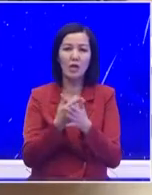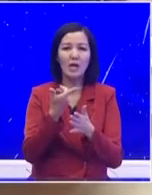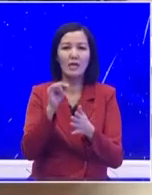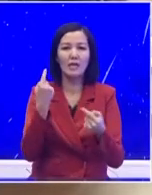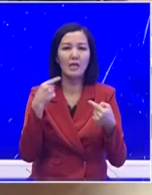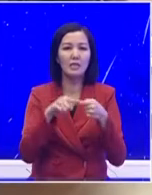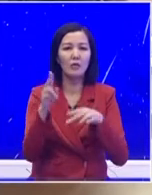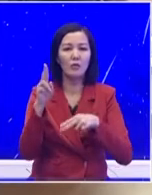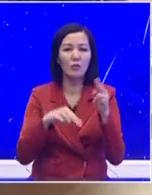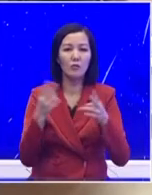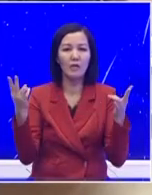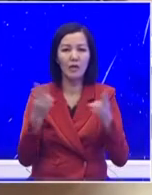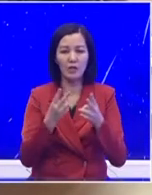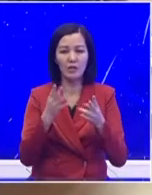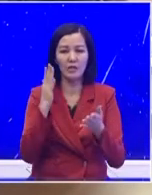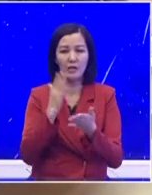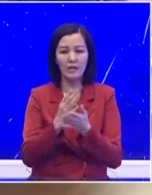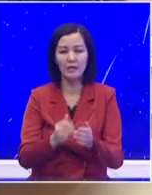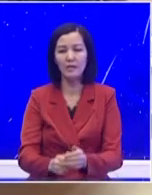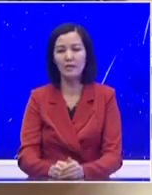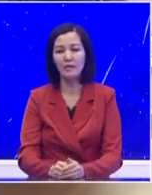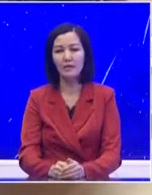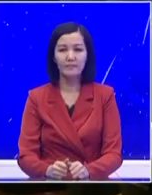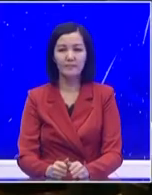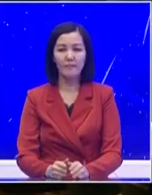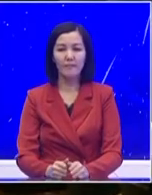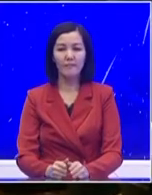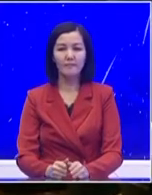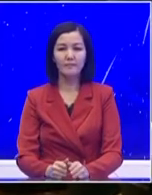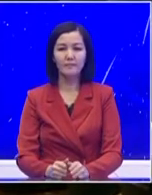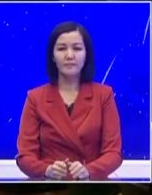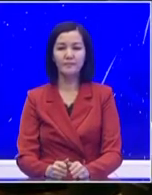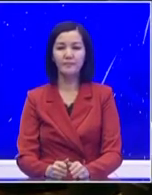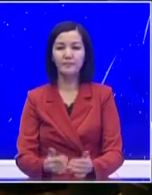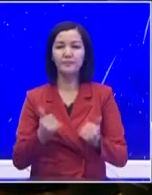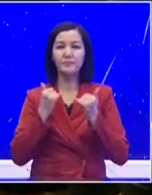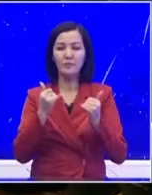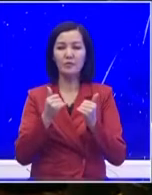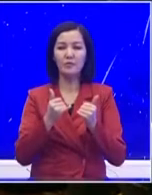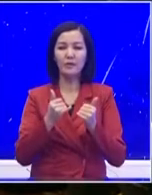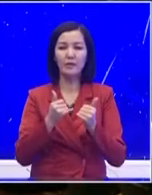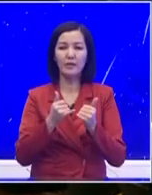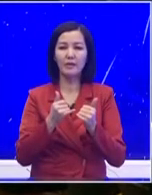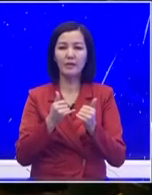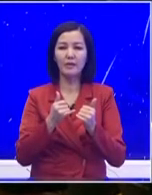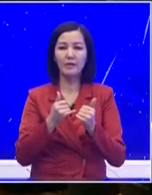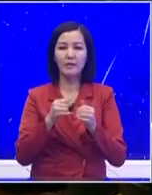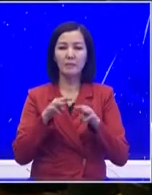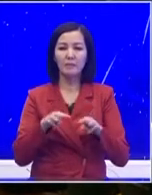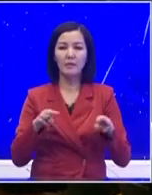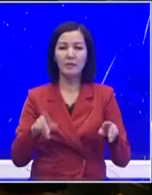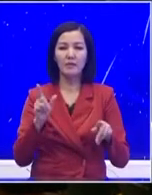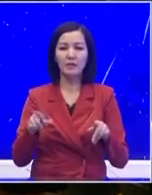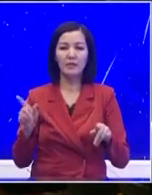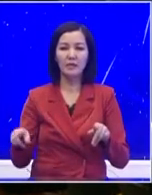жаңа гидротехникалық құрылымның қажеттілігі анықталған. Құрметті әріптестер, елбасы мен президент біздің алдымызға елдің